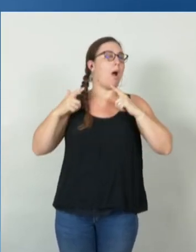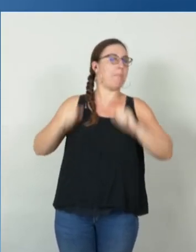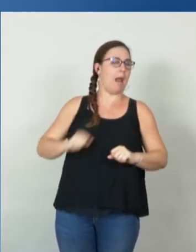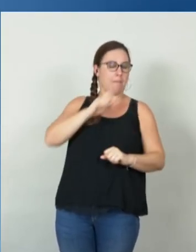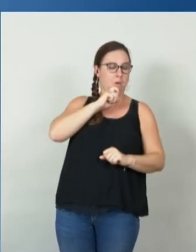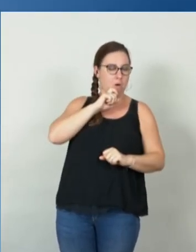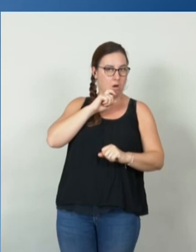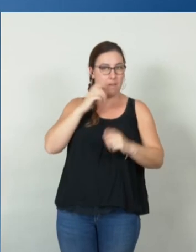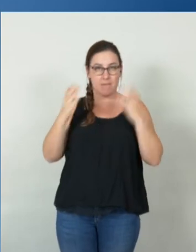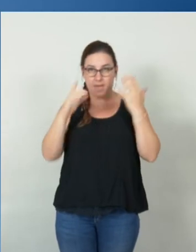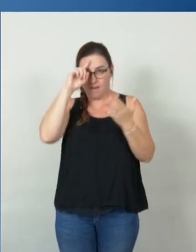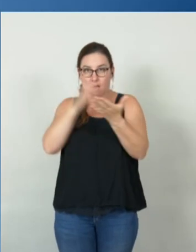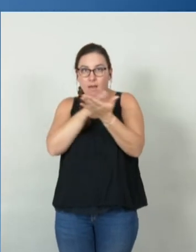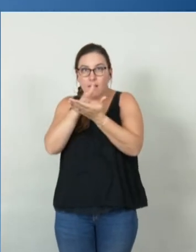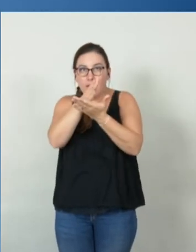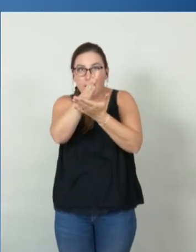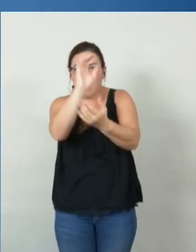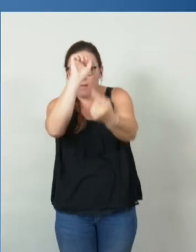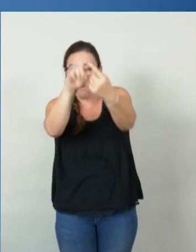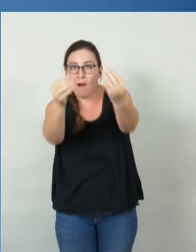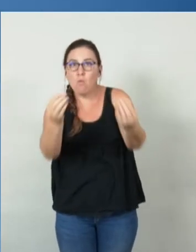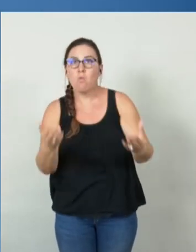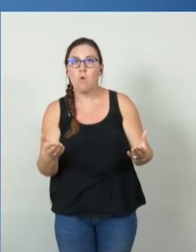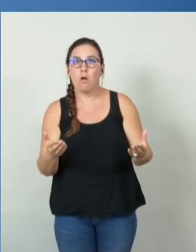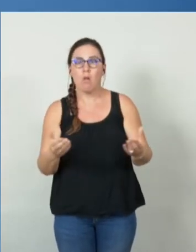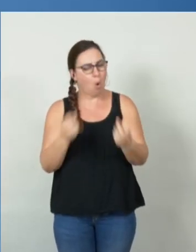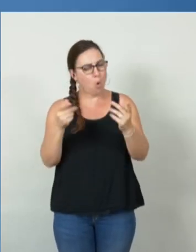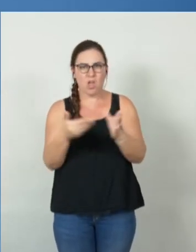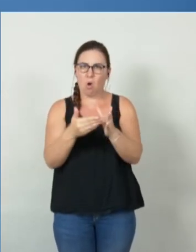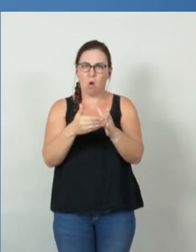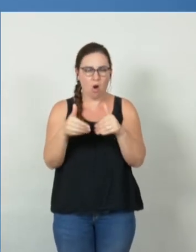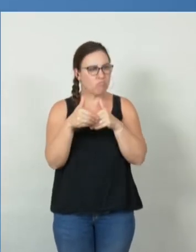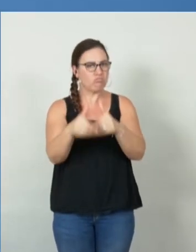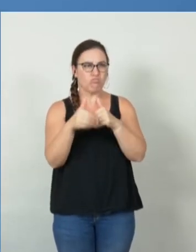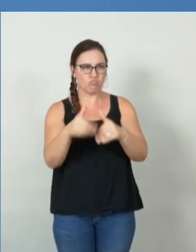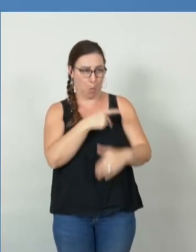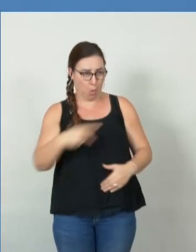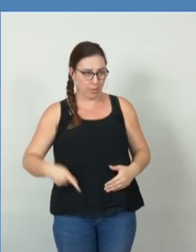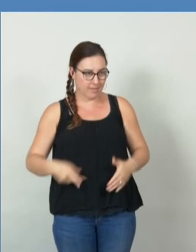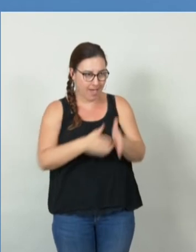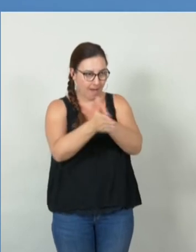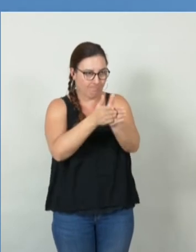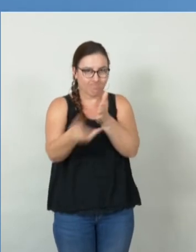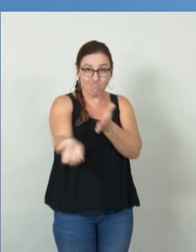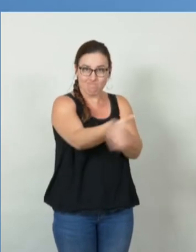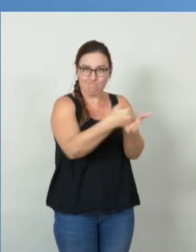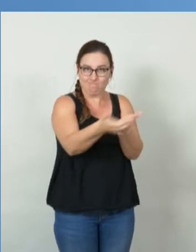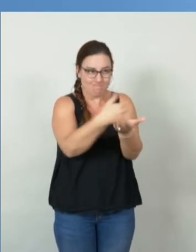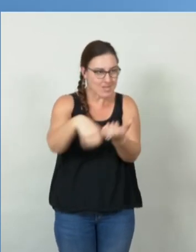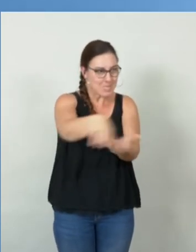poser c'est où va-t-on bah on va très bien on va prélever encore des fonds sur les propriétaires fonciers grenoblois